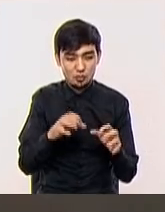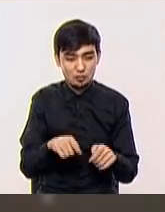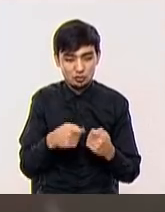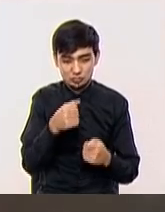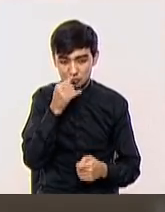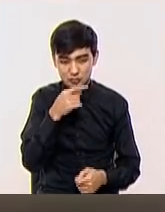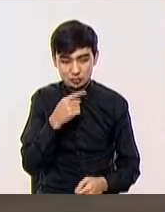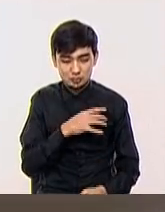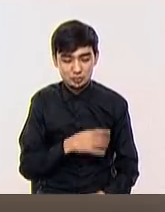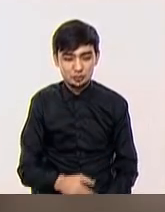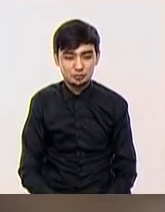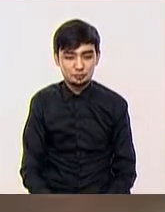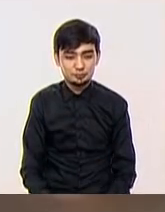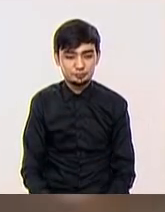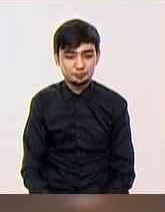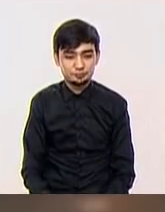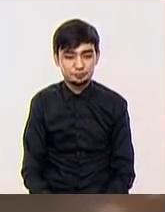деді.